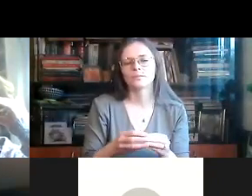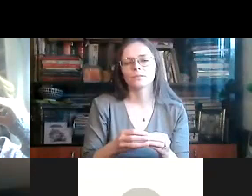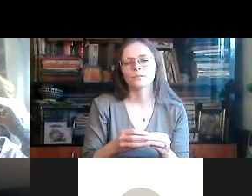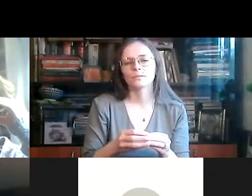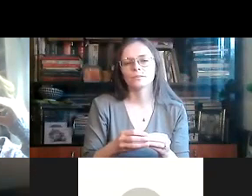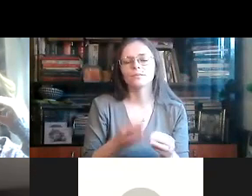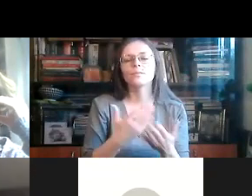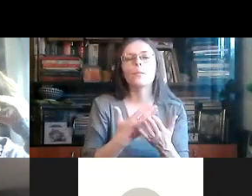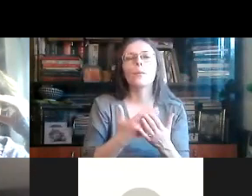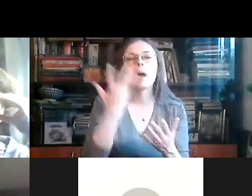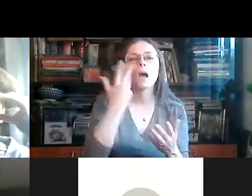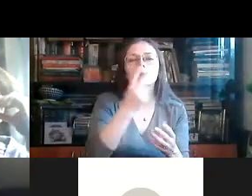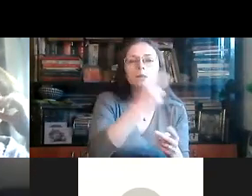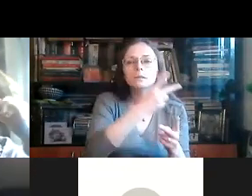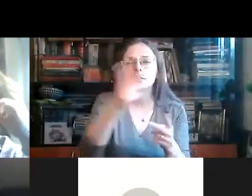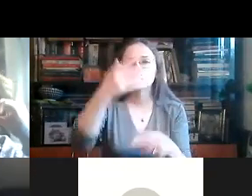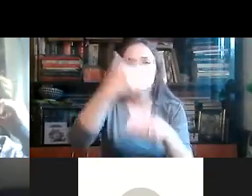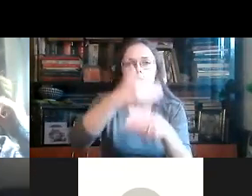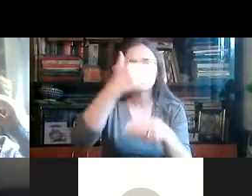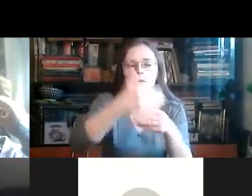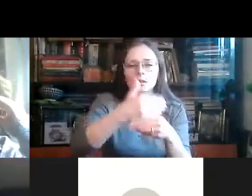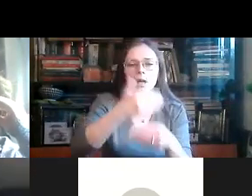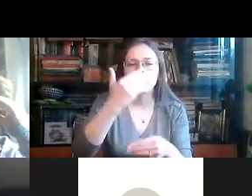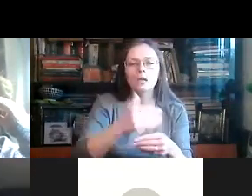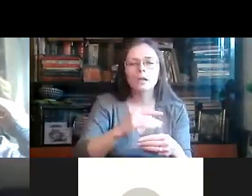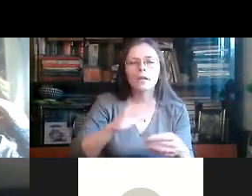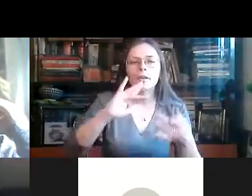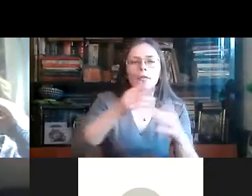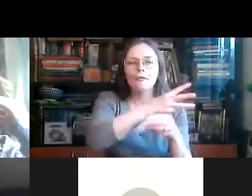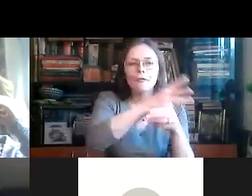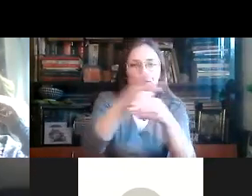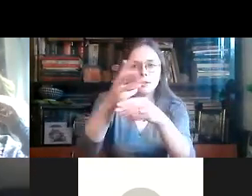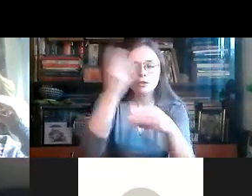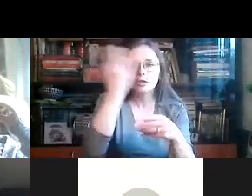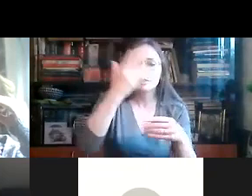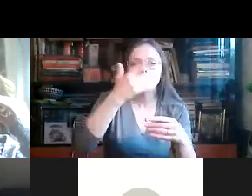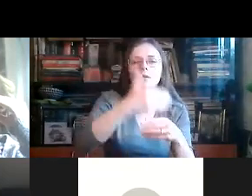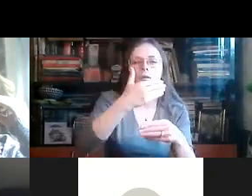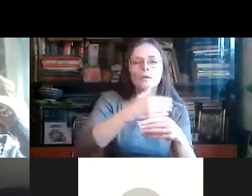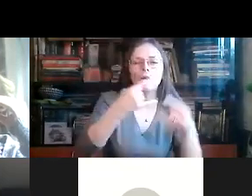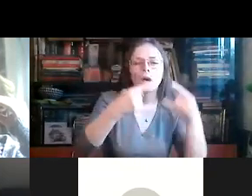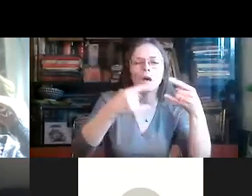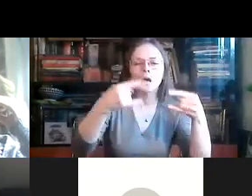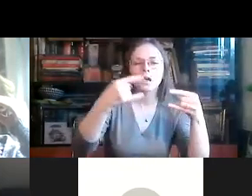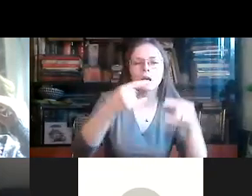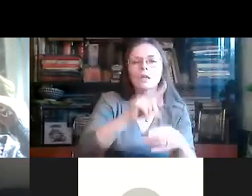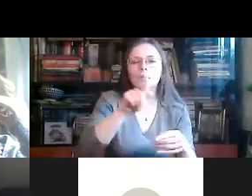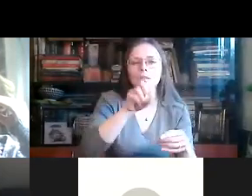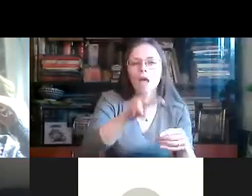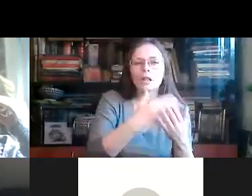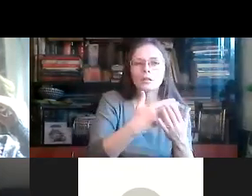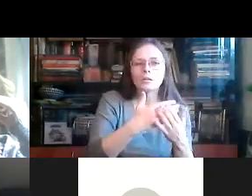видео спектакля, это никогда не передает тех ощущений, которые ты получаешь в зале, да, там, то есть эти